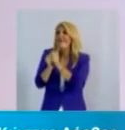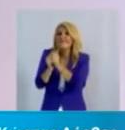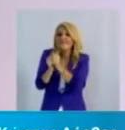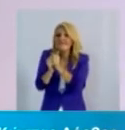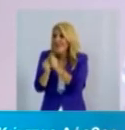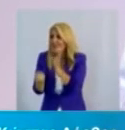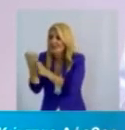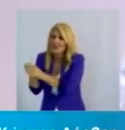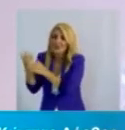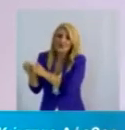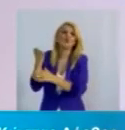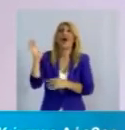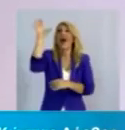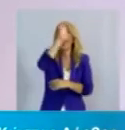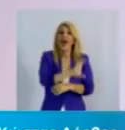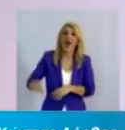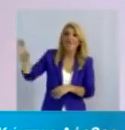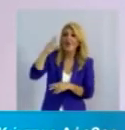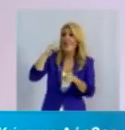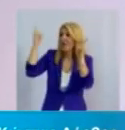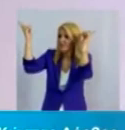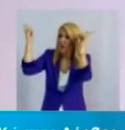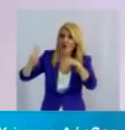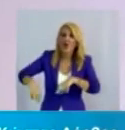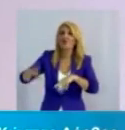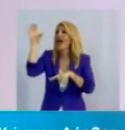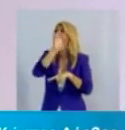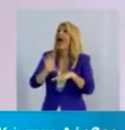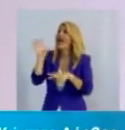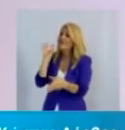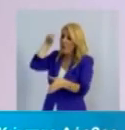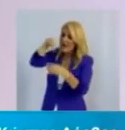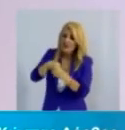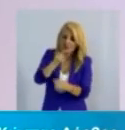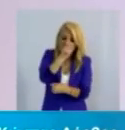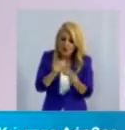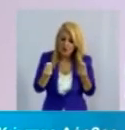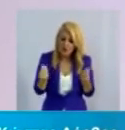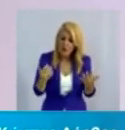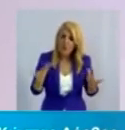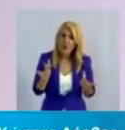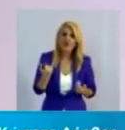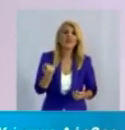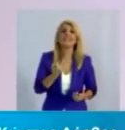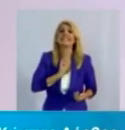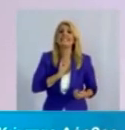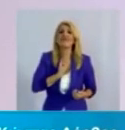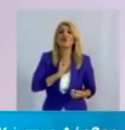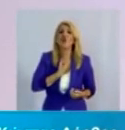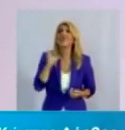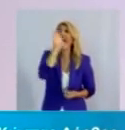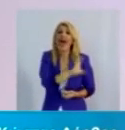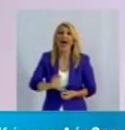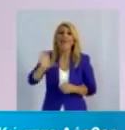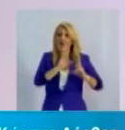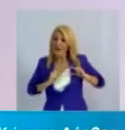Ήπειρο. Να γνωρίσουν την Ευρώπη μας, την κοινή μας ταυτότητα και να βιώσουν όλα όσα μοιραζόμαστε. Να κατανοήσουν